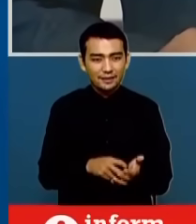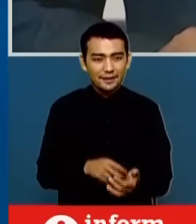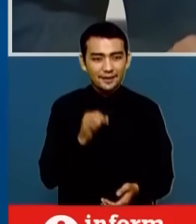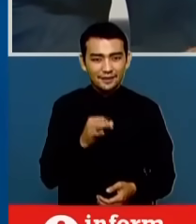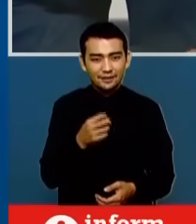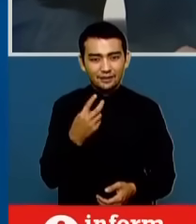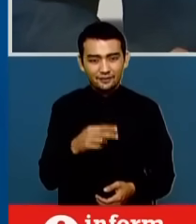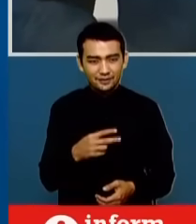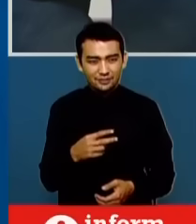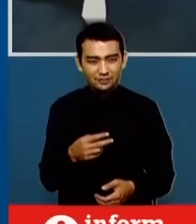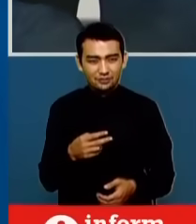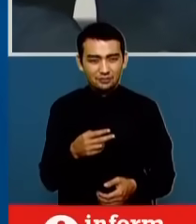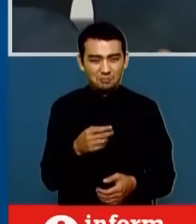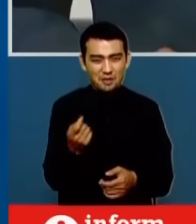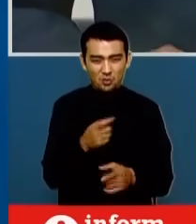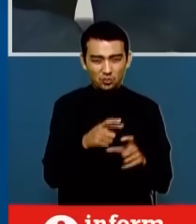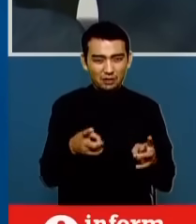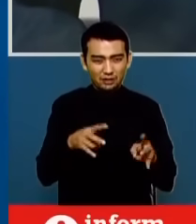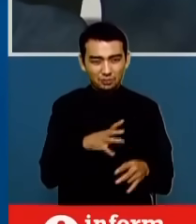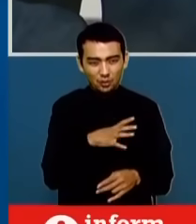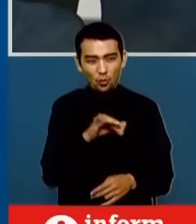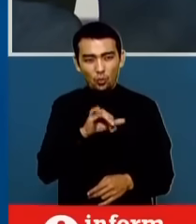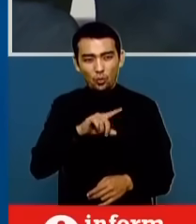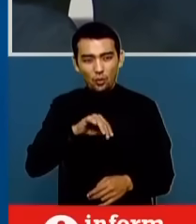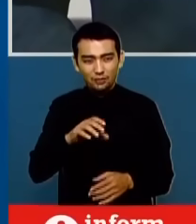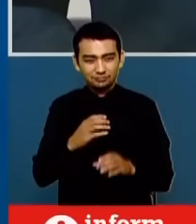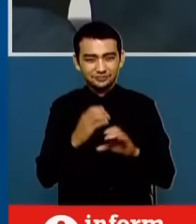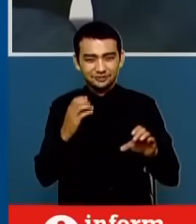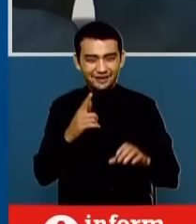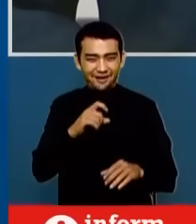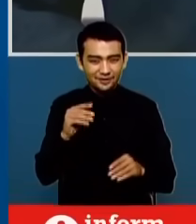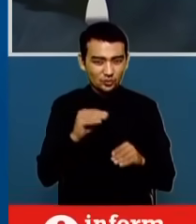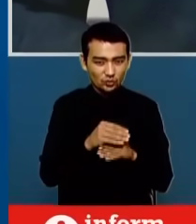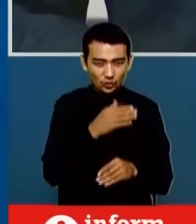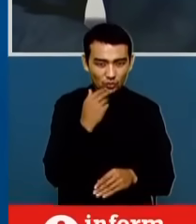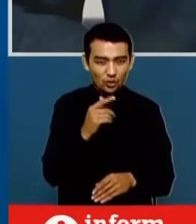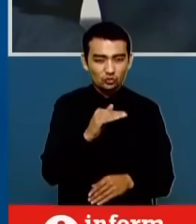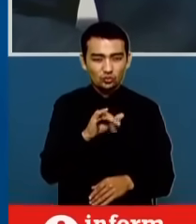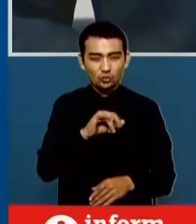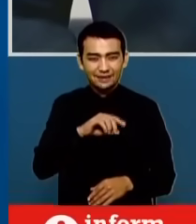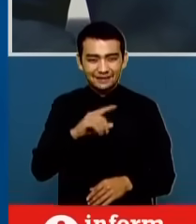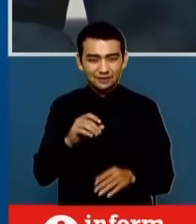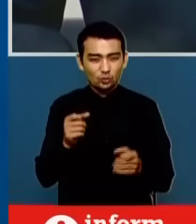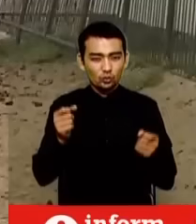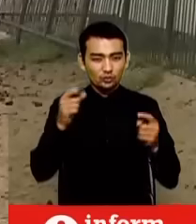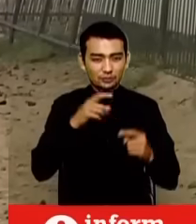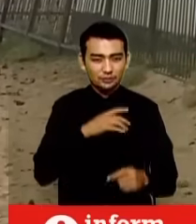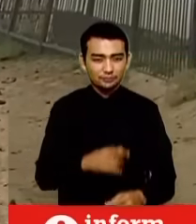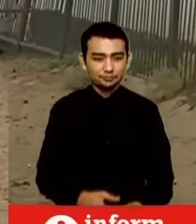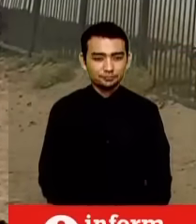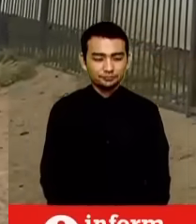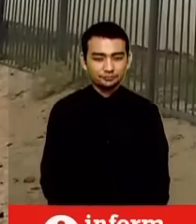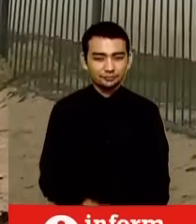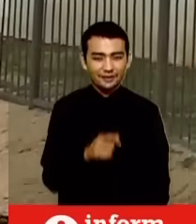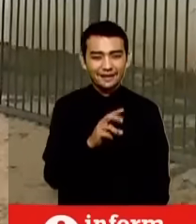20 түтін қалған елді мекенге көгілдір отын тартылмақ. Әріптесім Жұлдыз Тілеухан мән-жайды біліп келген еді.